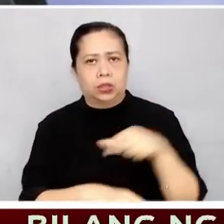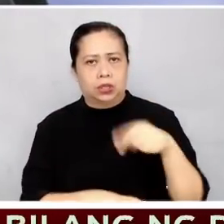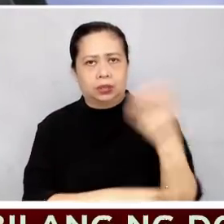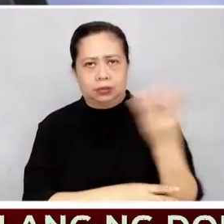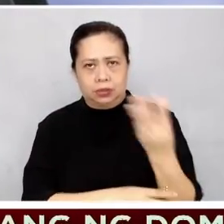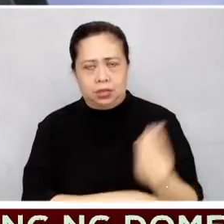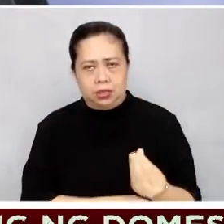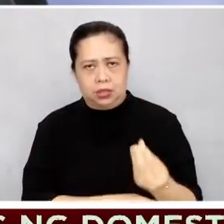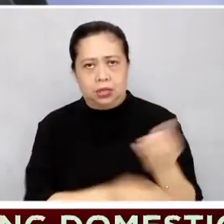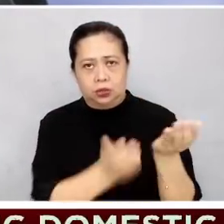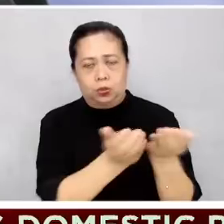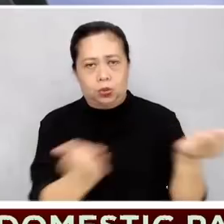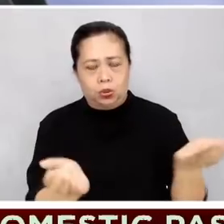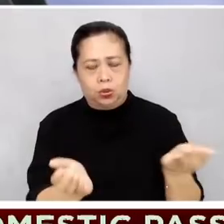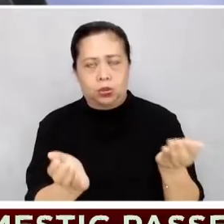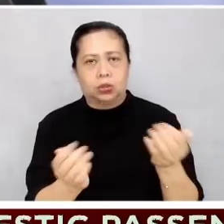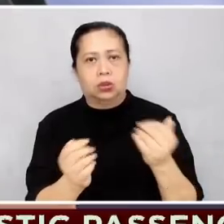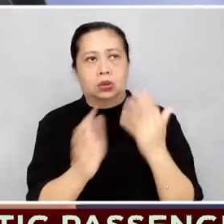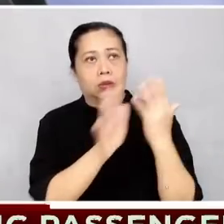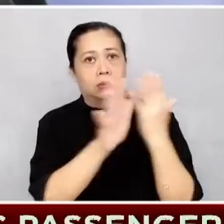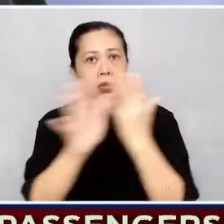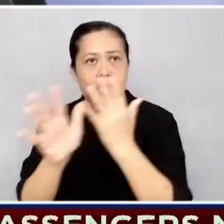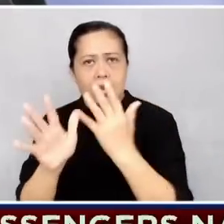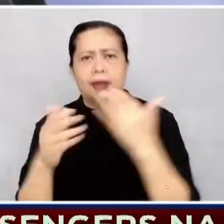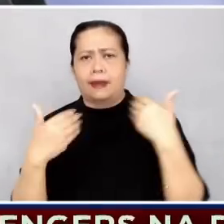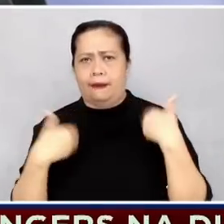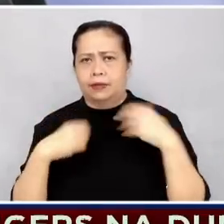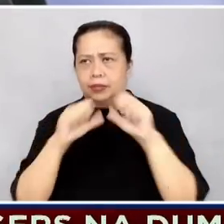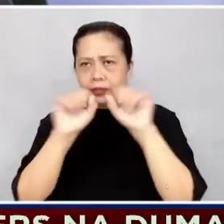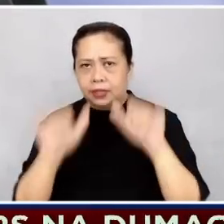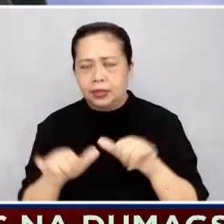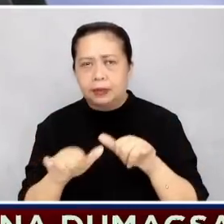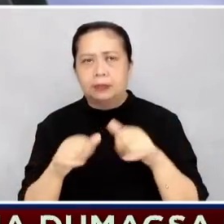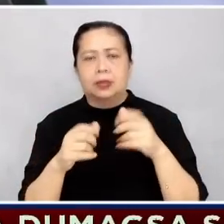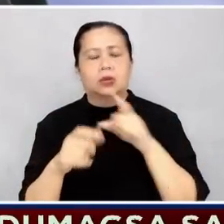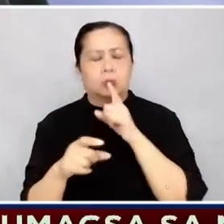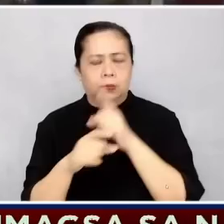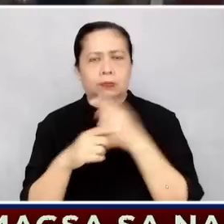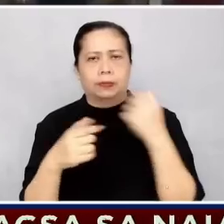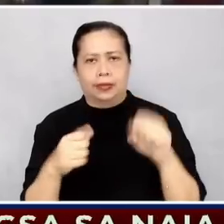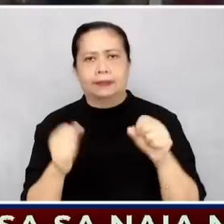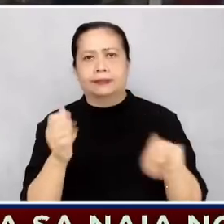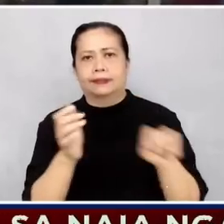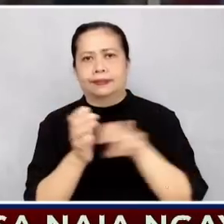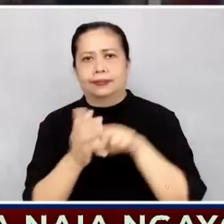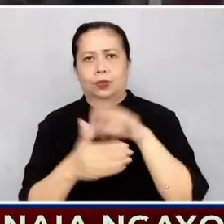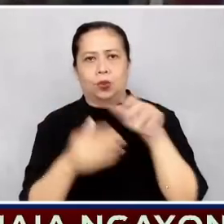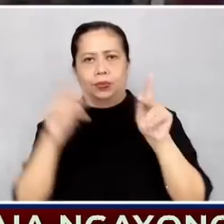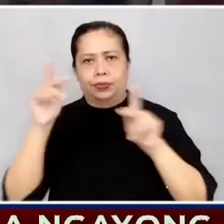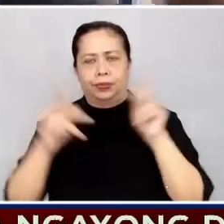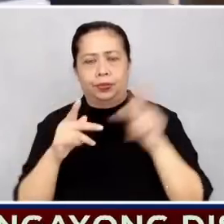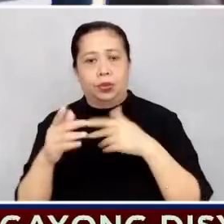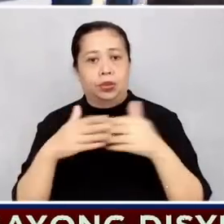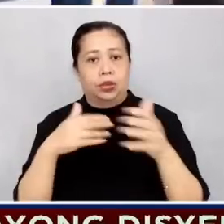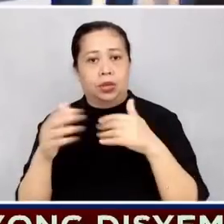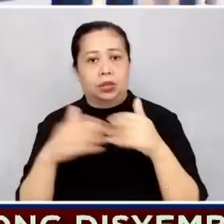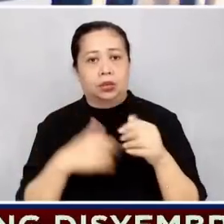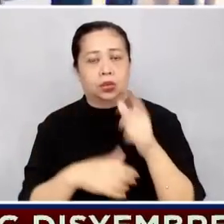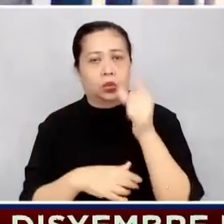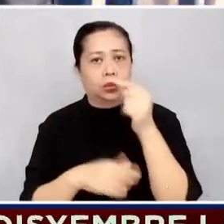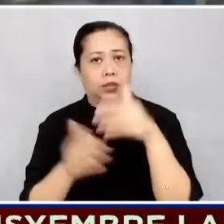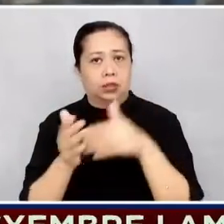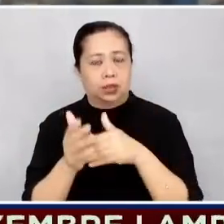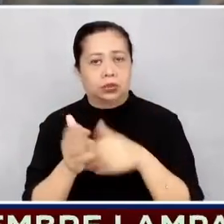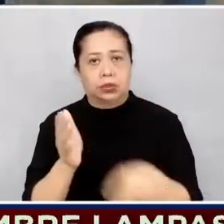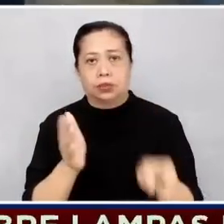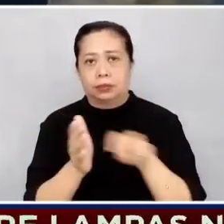ang pila ay gumagalaw, may sistema at sigurado makakasakay ang ating mga pasahero. Kahit pa umabot sa 20,000 ang